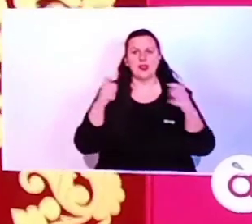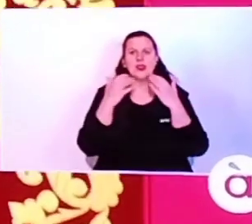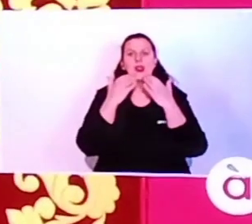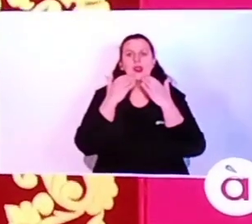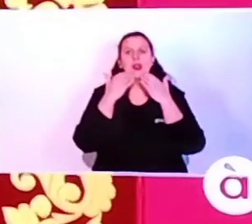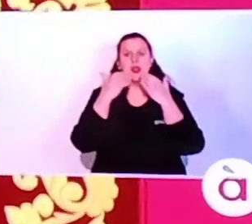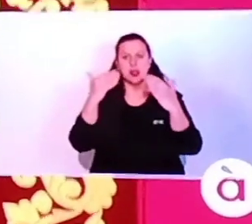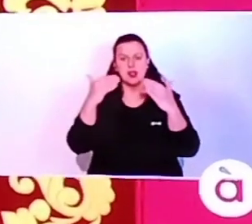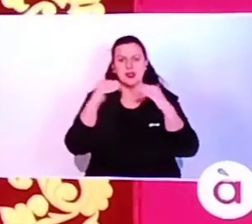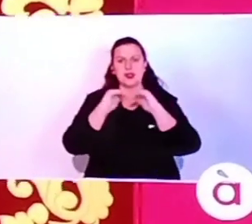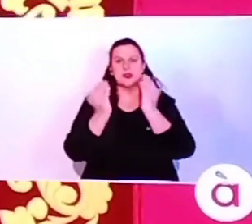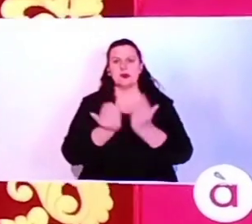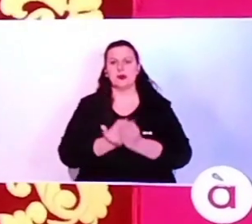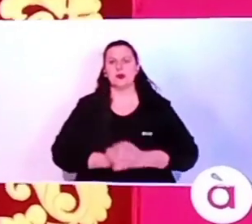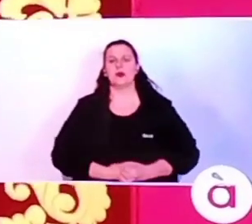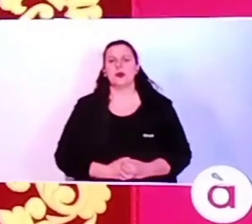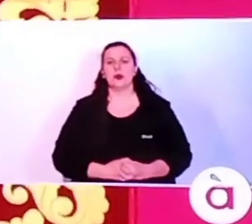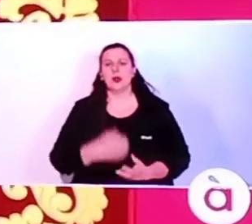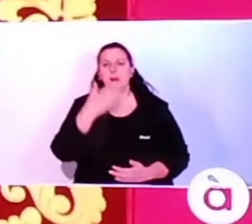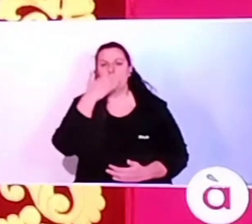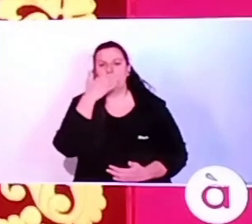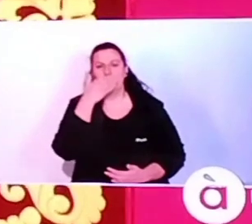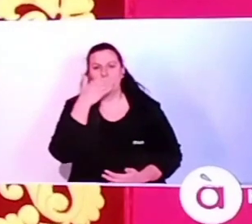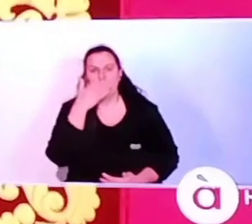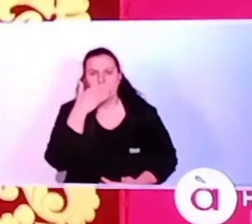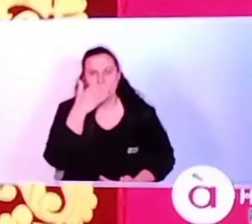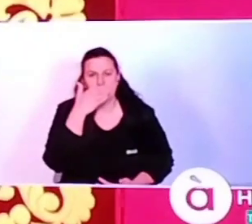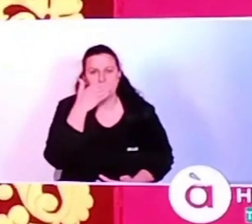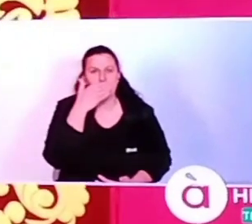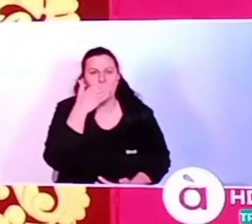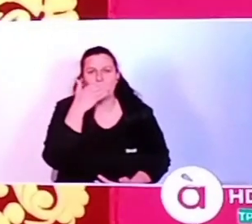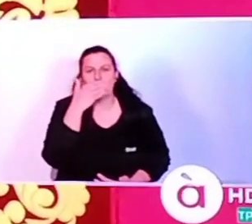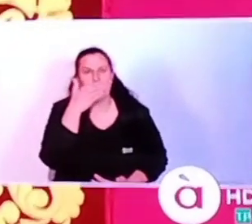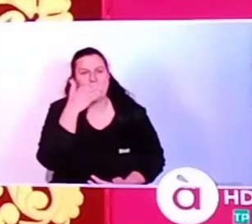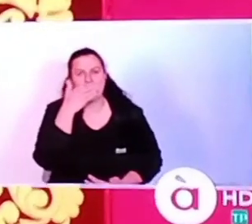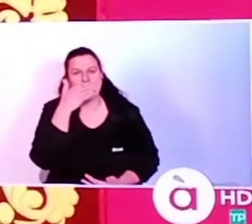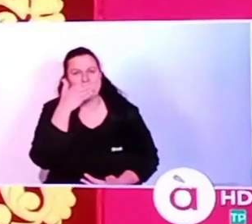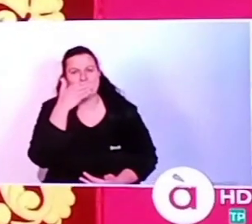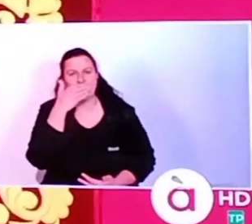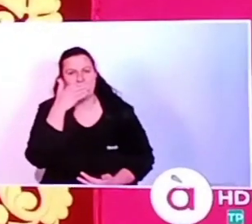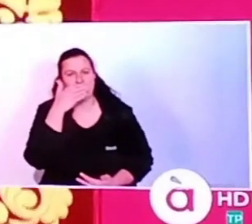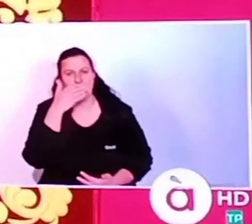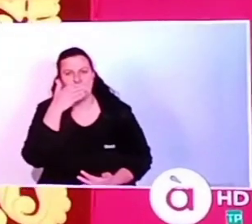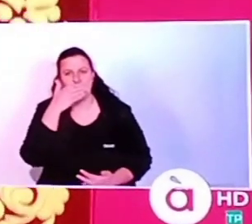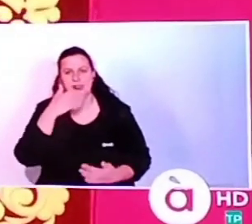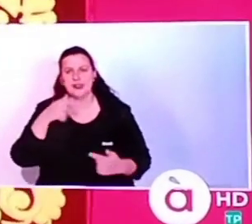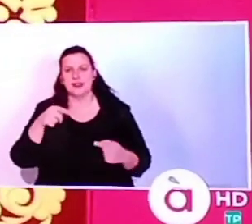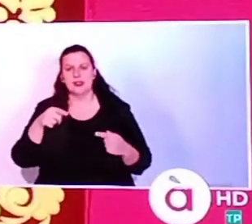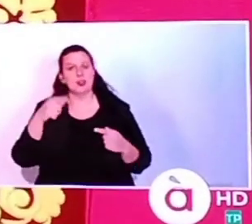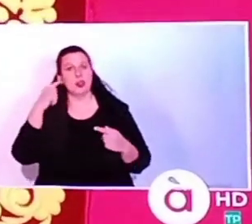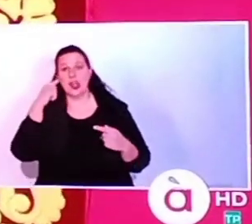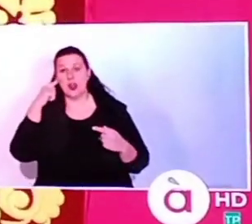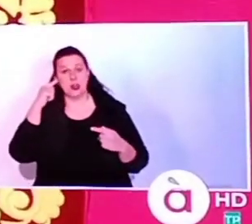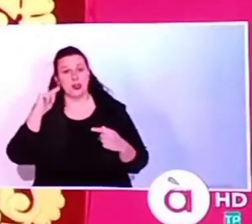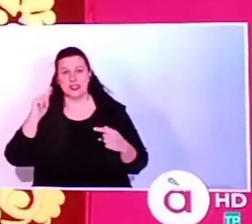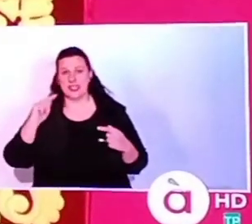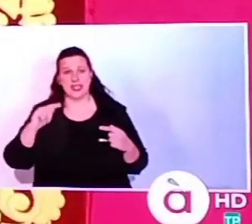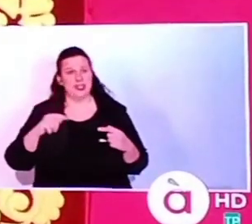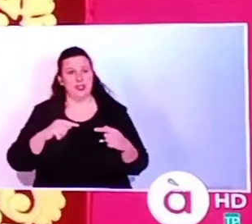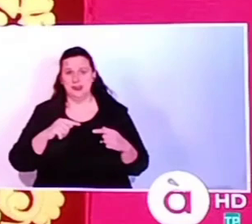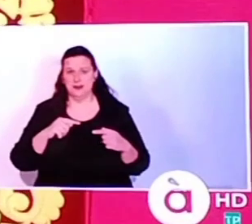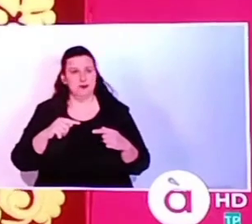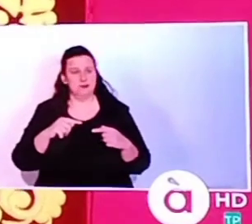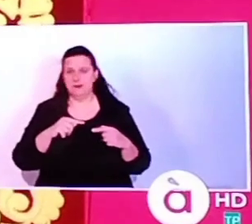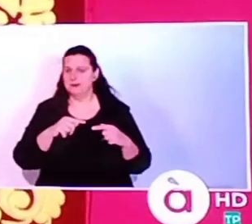Gracias de cor. Heu demostrat que les falles no només són la millor festa del món, sinó